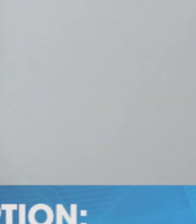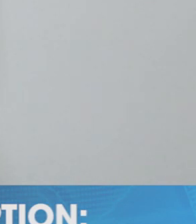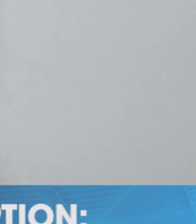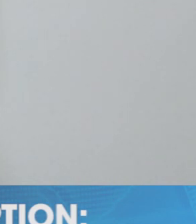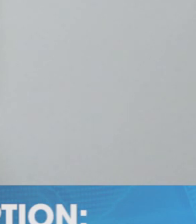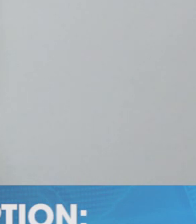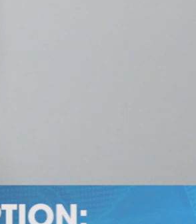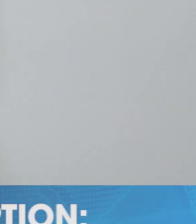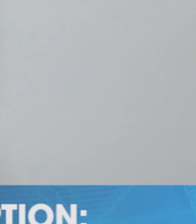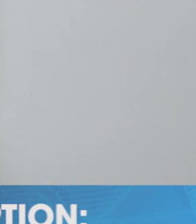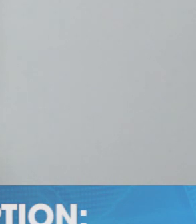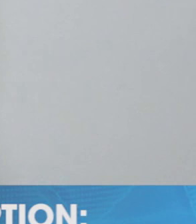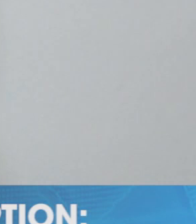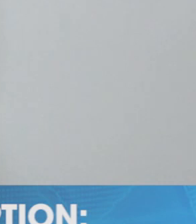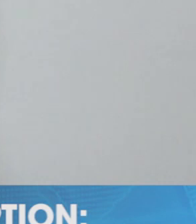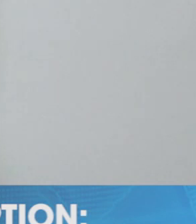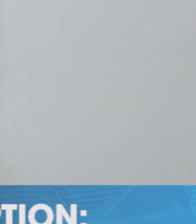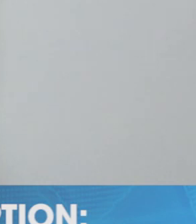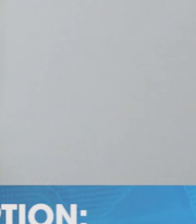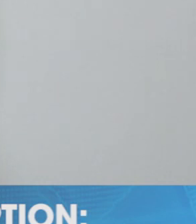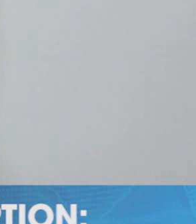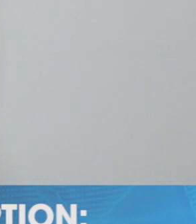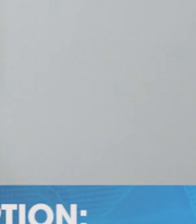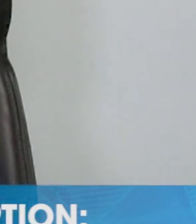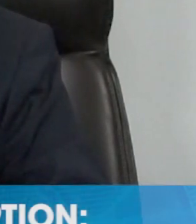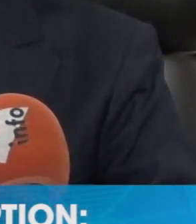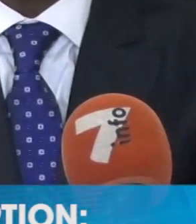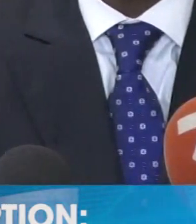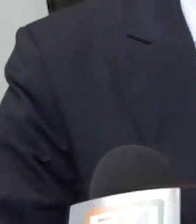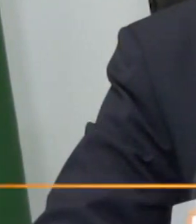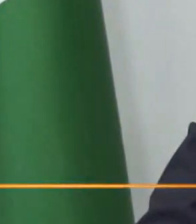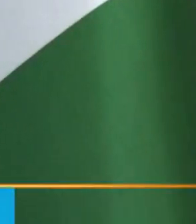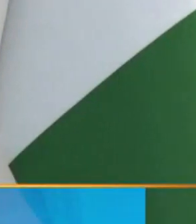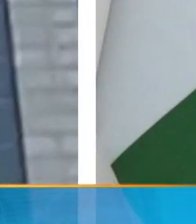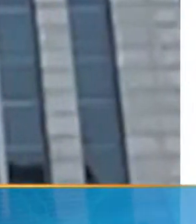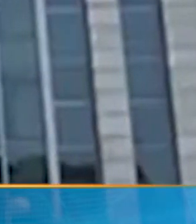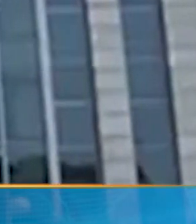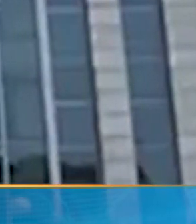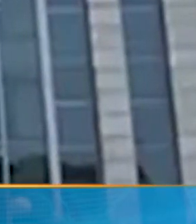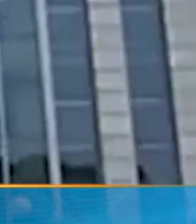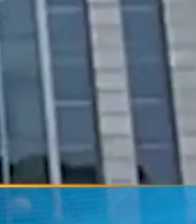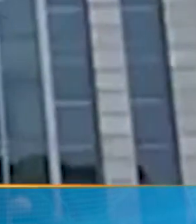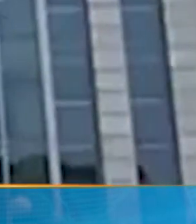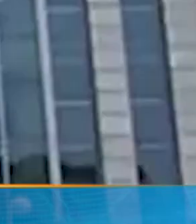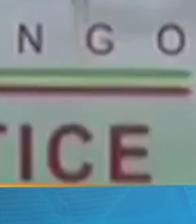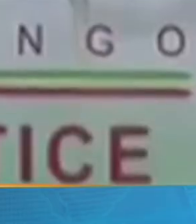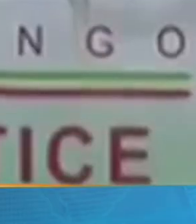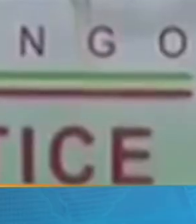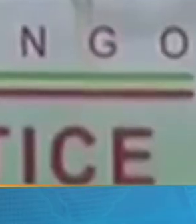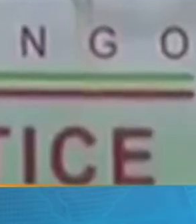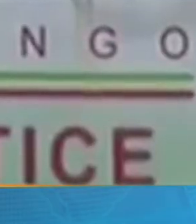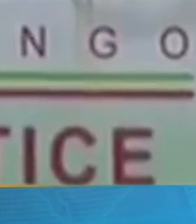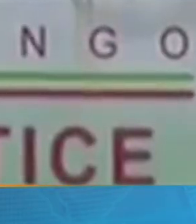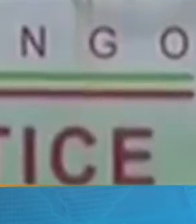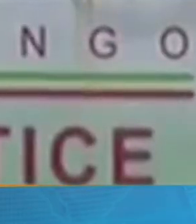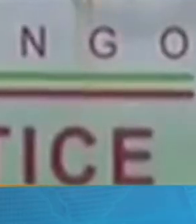attirer l'attention du public sur les problèmes de lutte contre la corruption. Vous entendrez le message du gouvernement. Destin Gavé, le